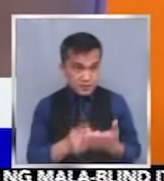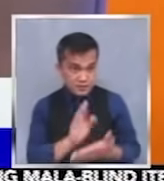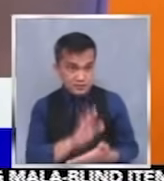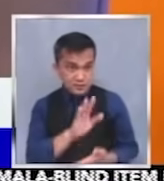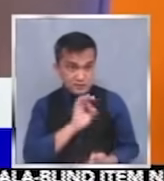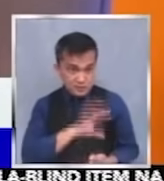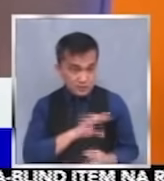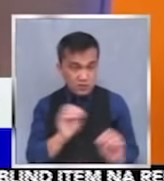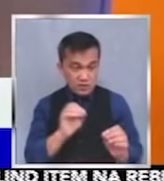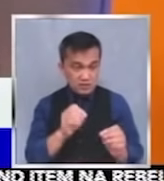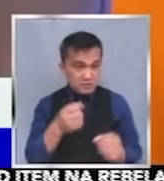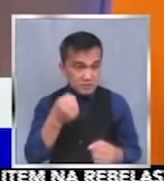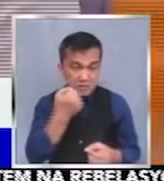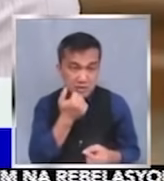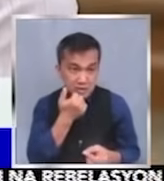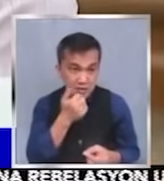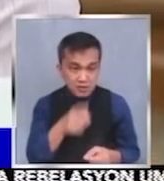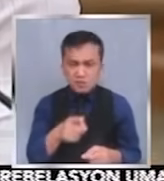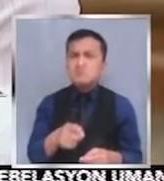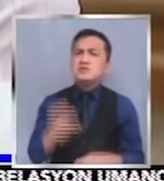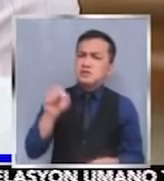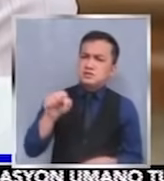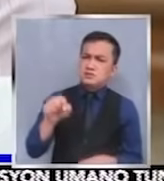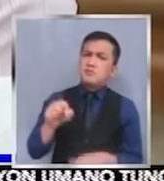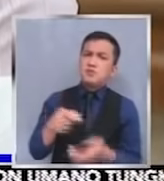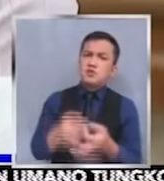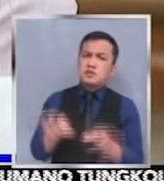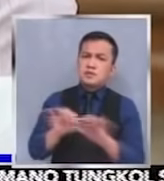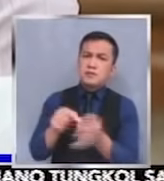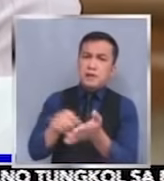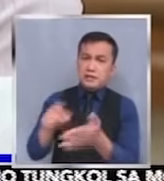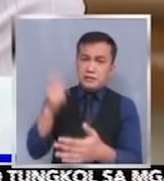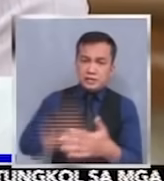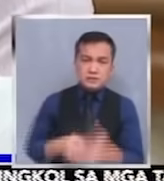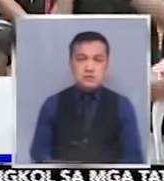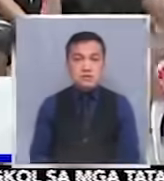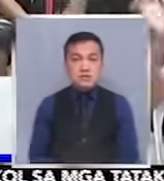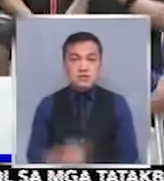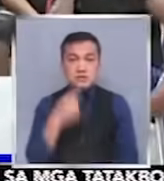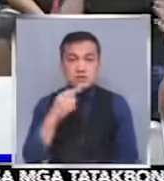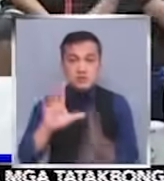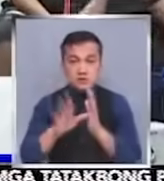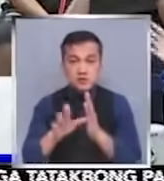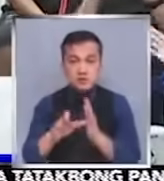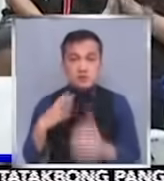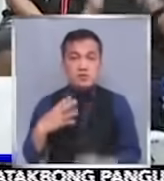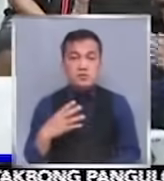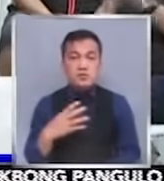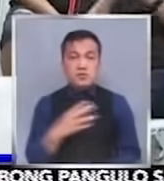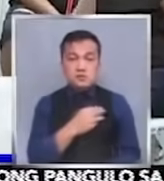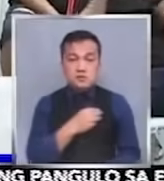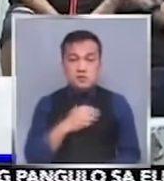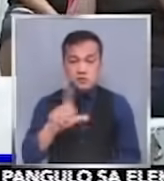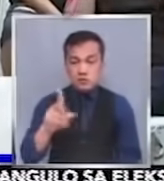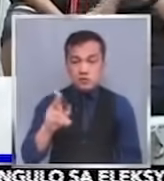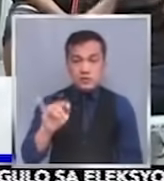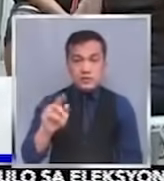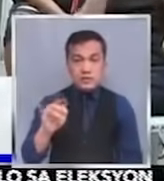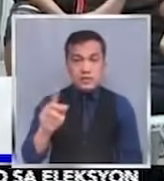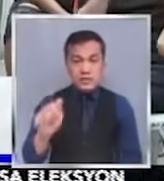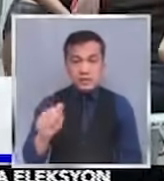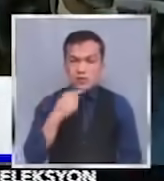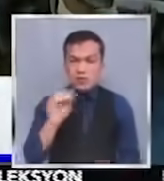doon? As long as nagbabayad ka ng buwis. Ayon kay former COMELEC Commissioner Louis Guia, walang nilalabag na batas ang isang